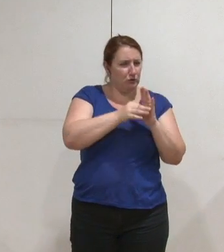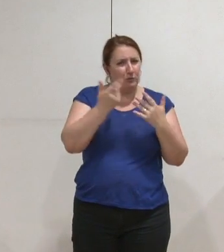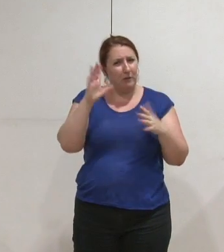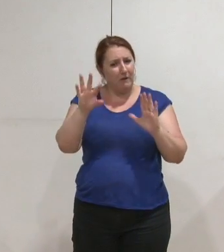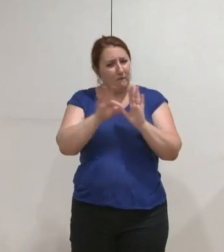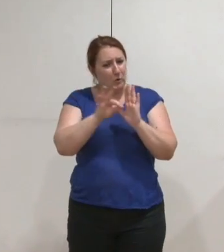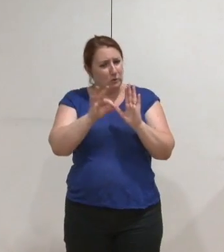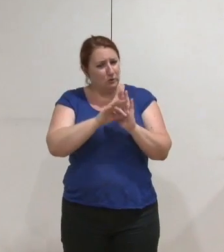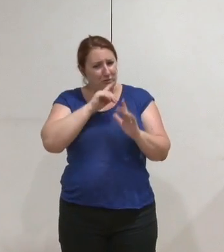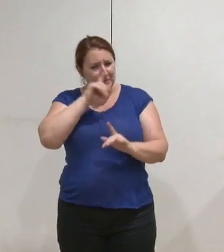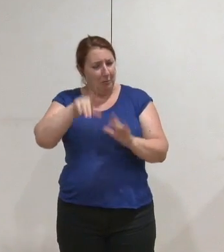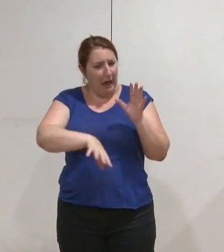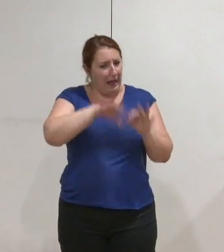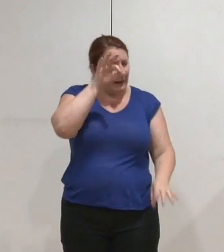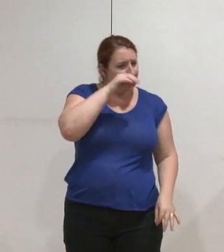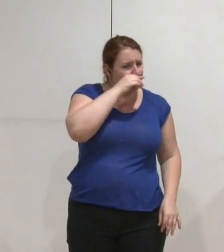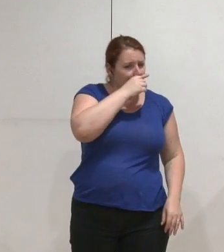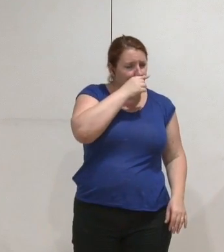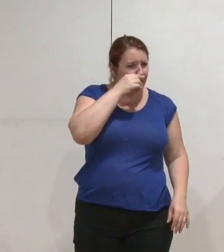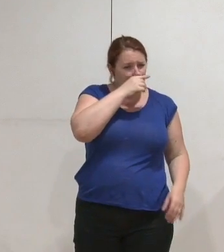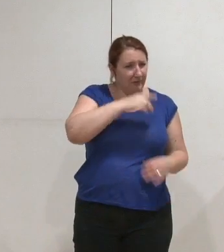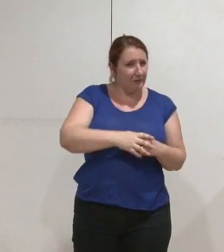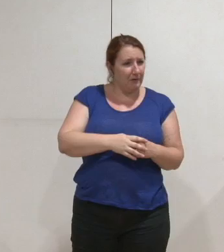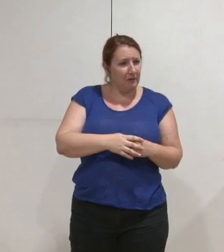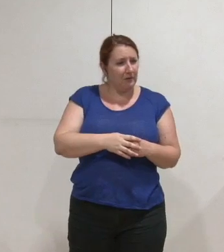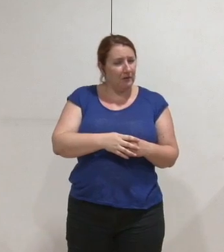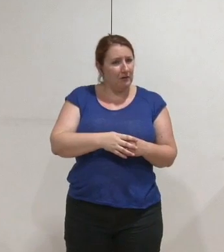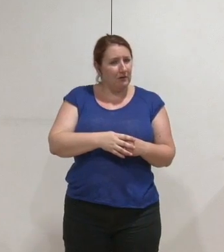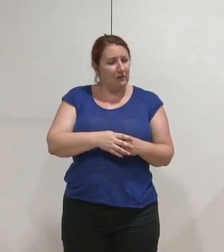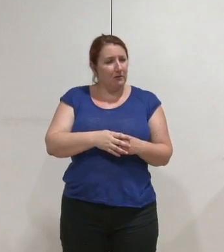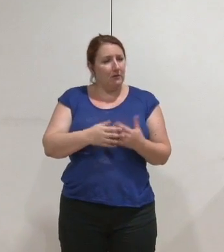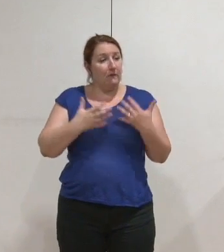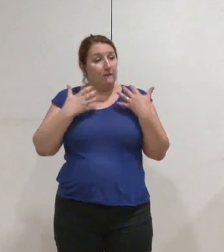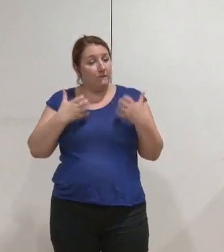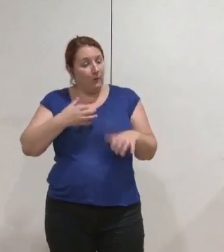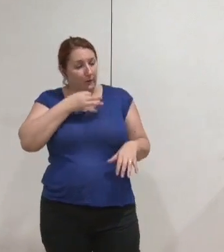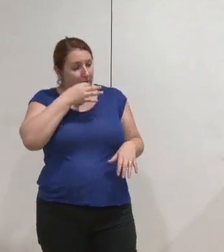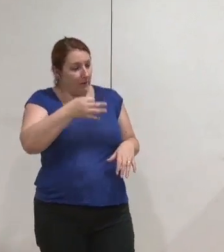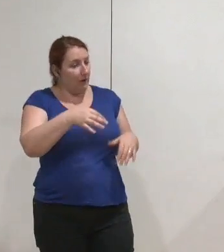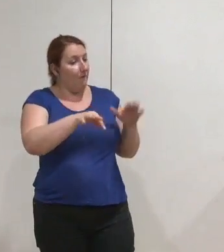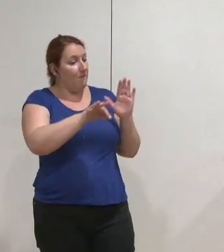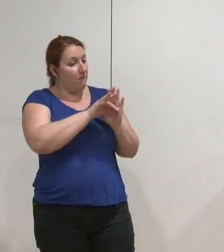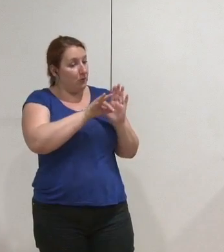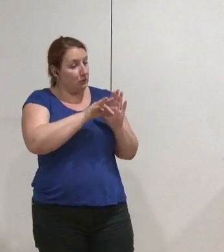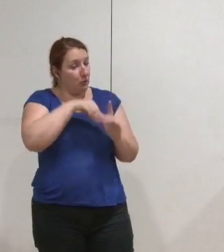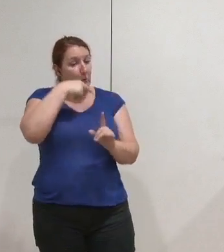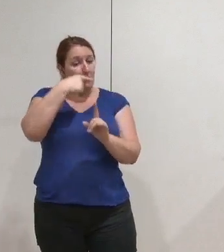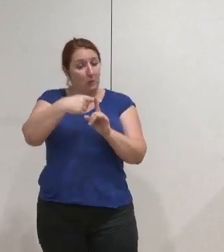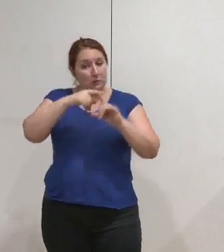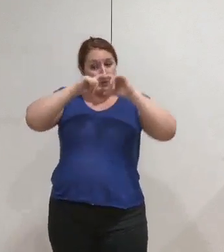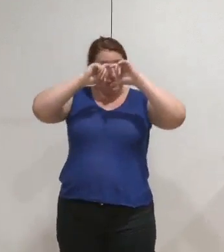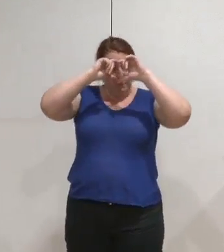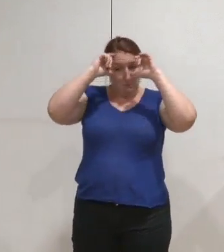par définition elles sont pas électives nous ce qu'on voulait dire c'était fonction et mandat